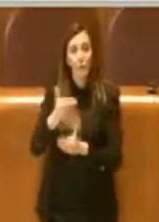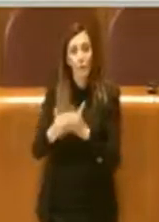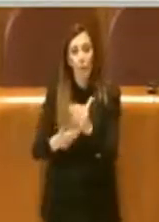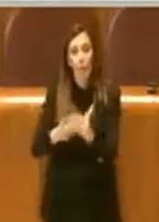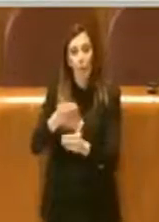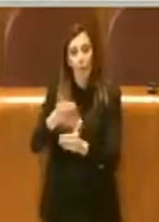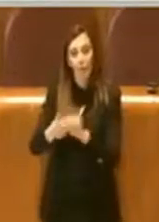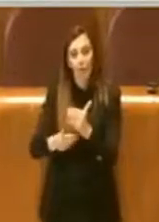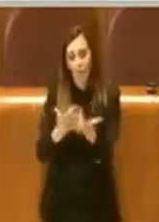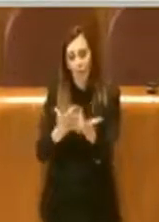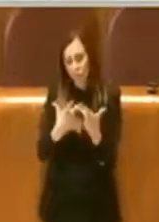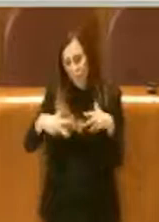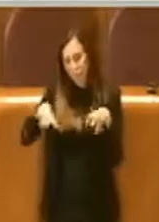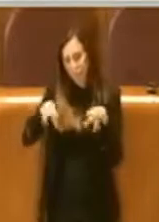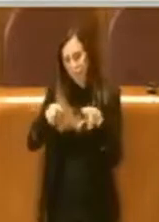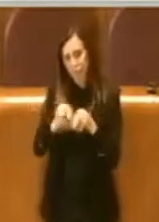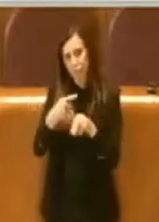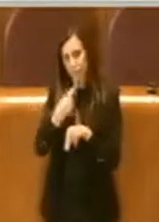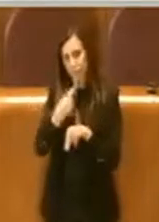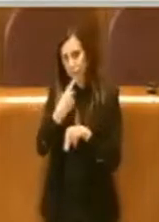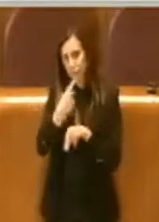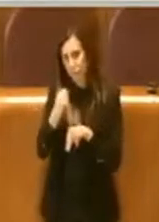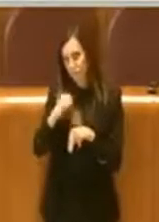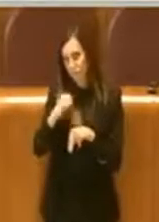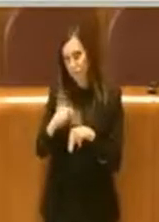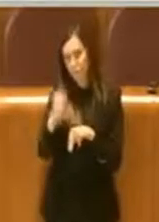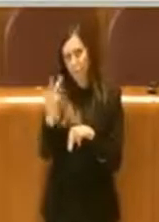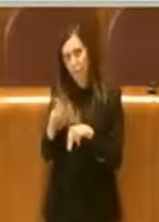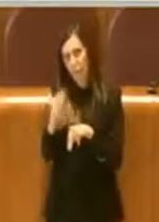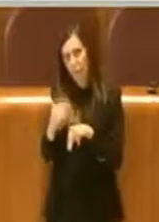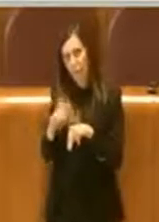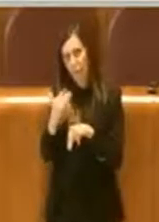progressivamente, come ribadito insomma precedentemente,